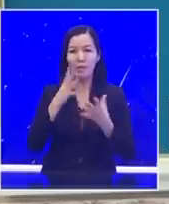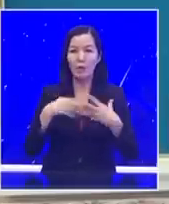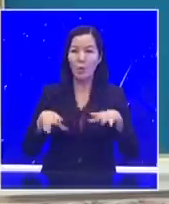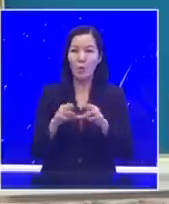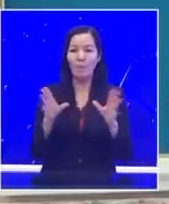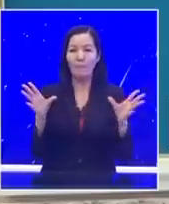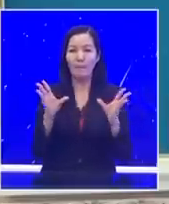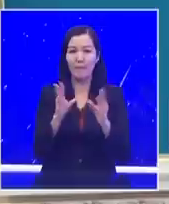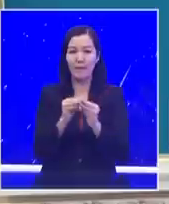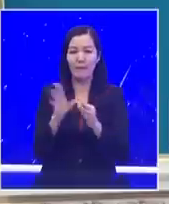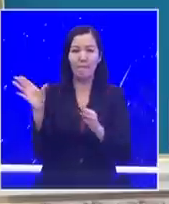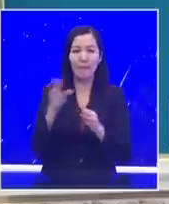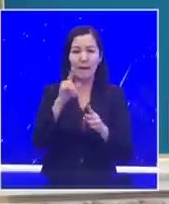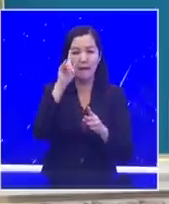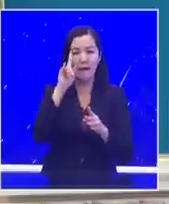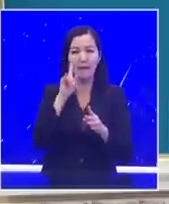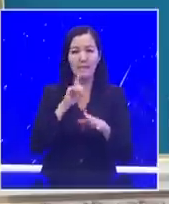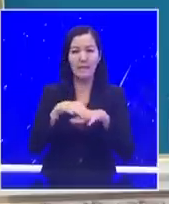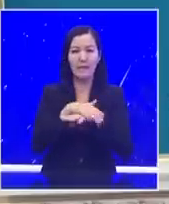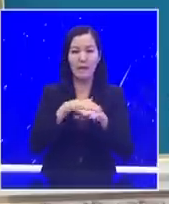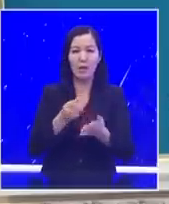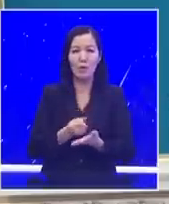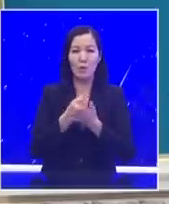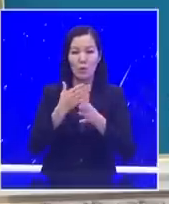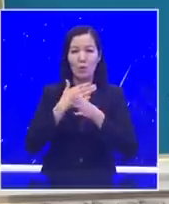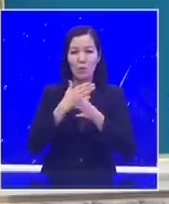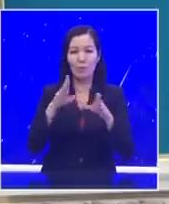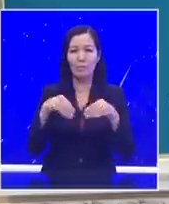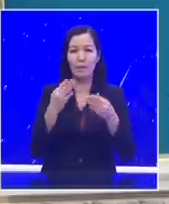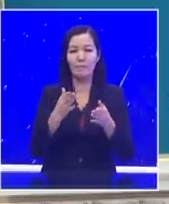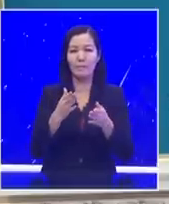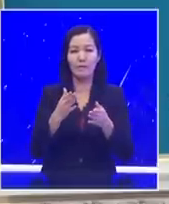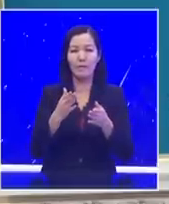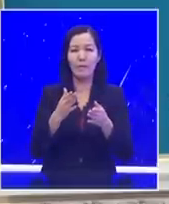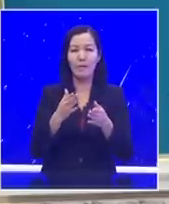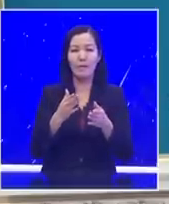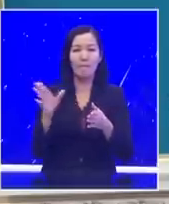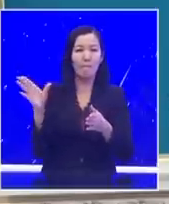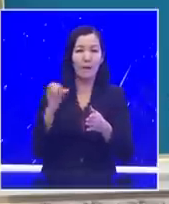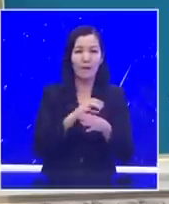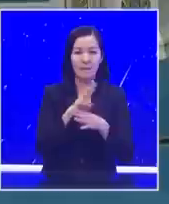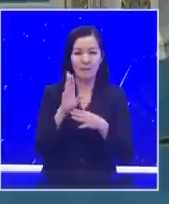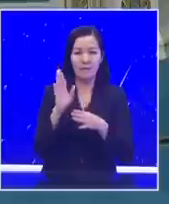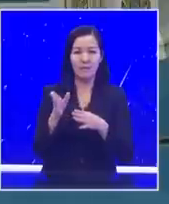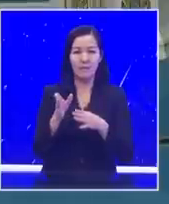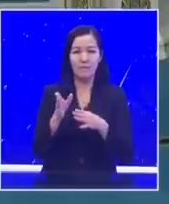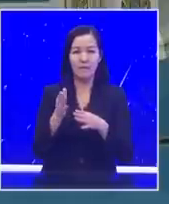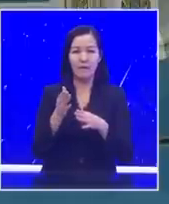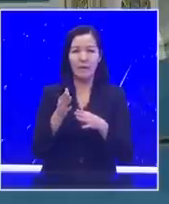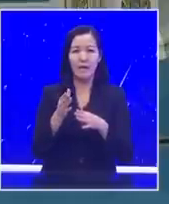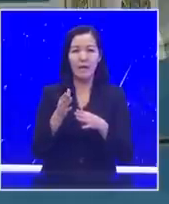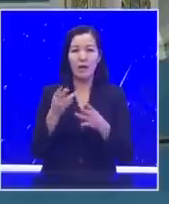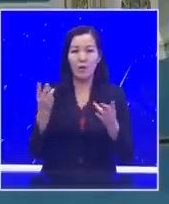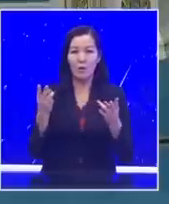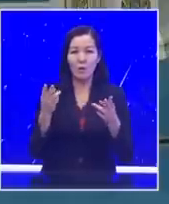болып, барша азаматтарымызға қолдау көрсетеміз. Ешкімді көмексіз қалдырмаймыз. Мұқтаж